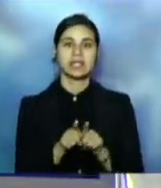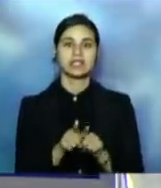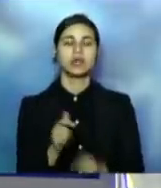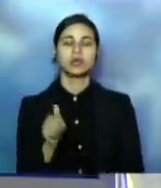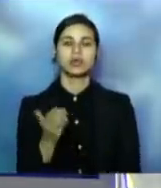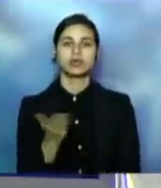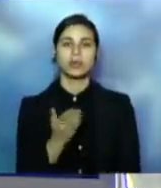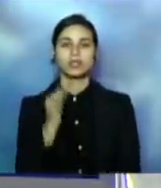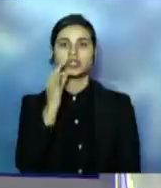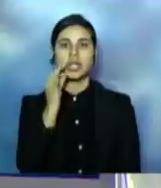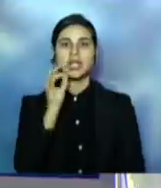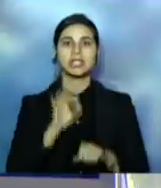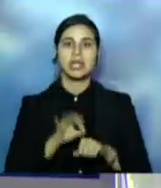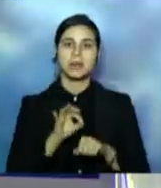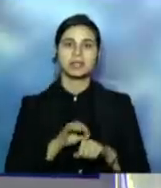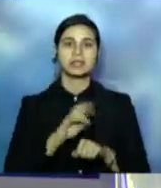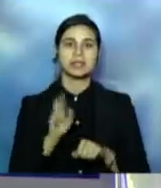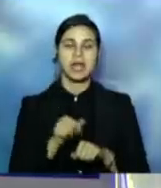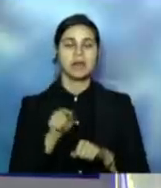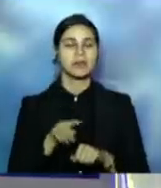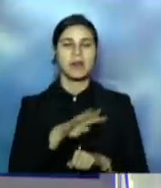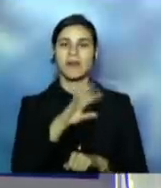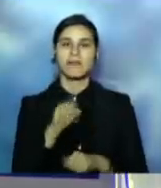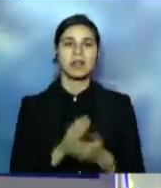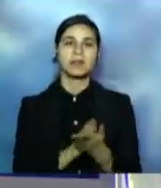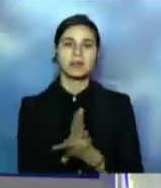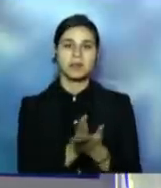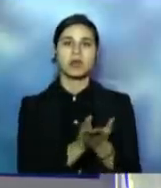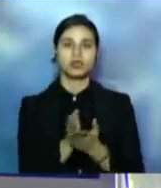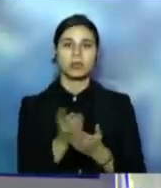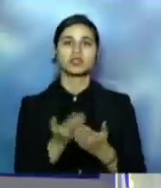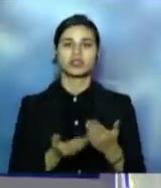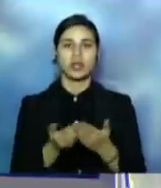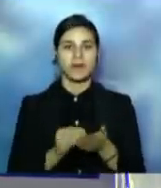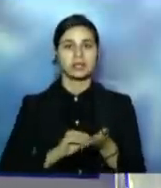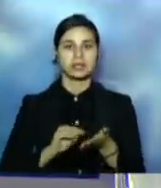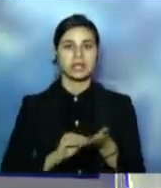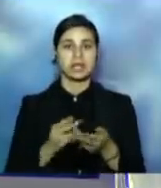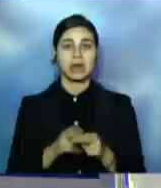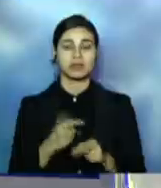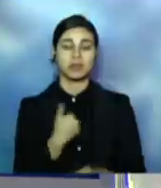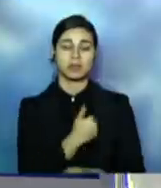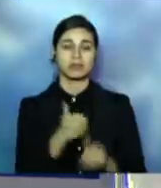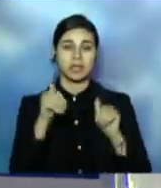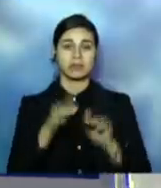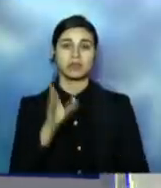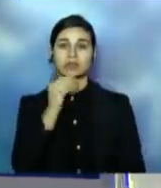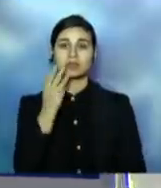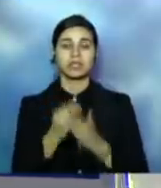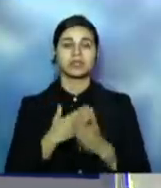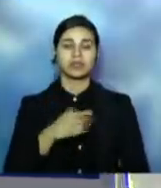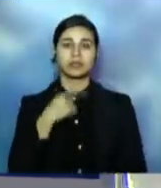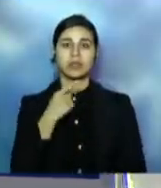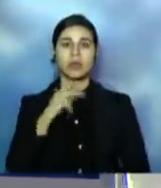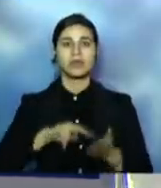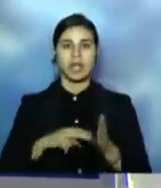რომელიც შაქრიან დიაბეტთან დაკავშირებით ყველა მიმართულებით დაგაკვალიანებს. ამიტომ მე გადავწყვიტე, როდესაც ჩვენ საუბარს